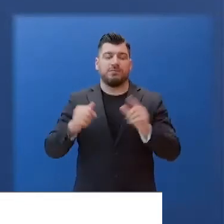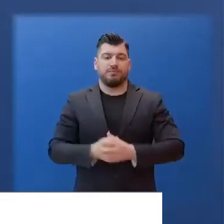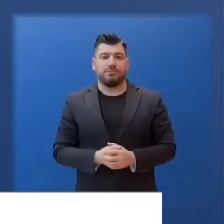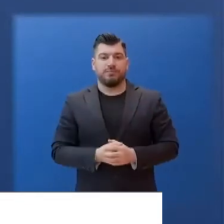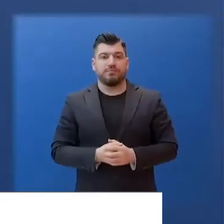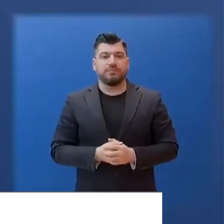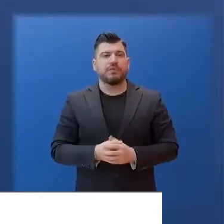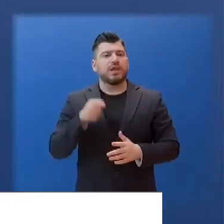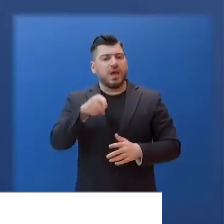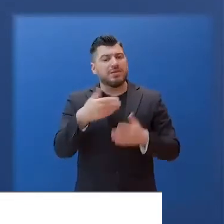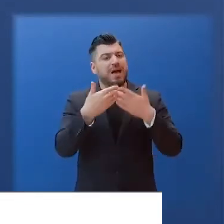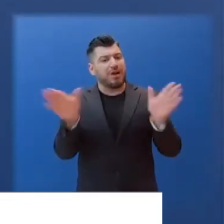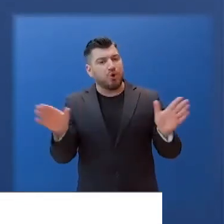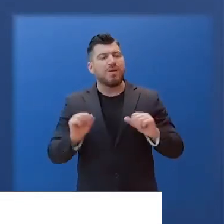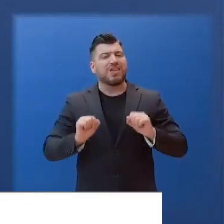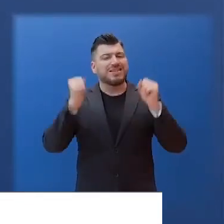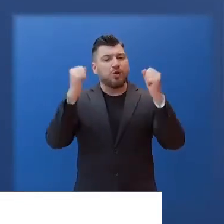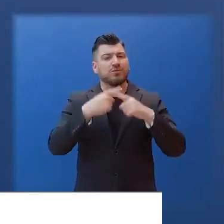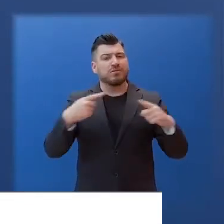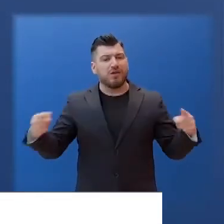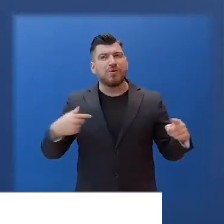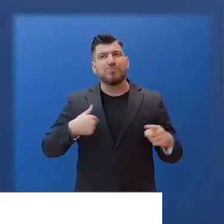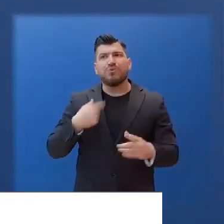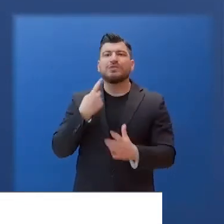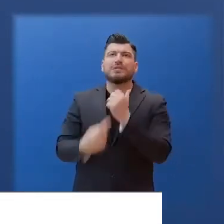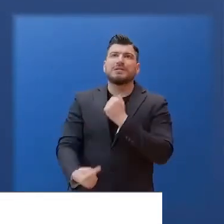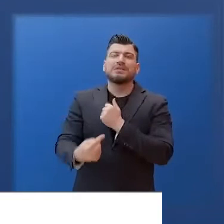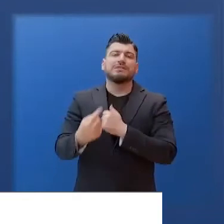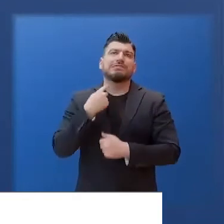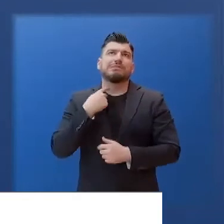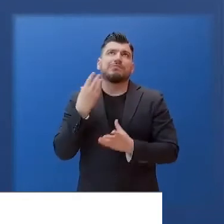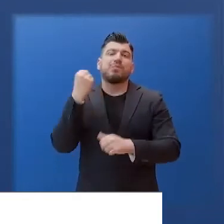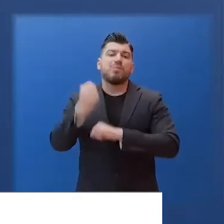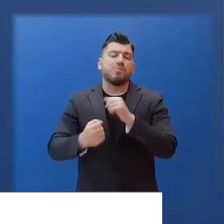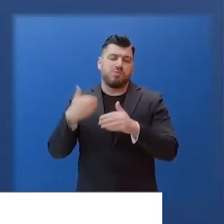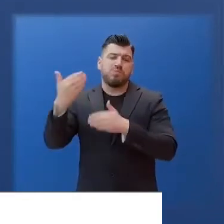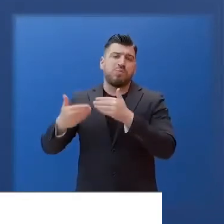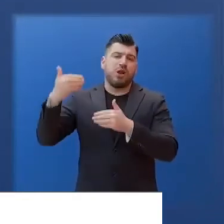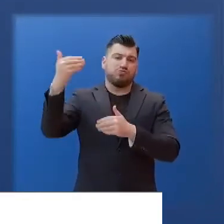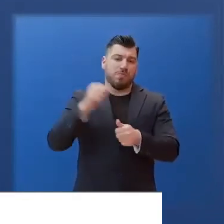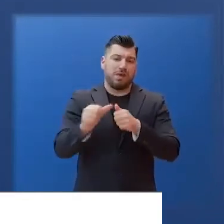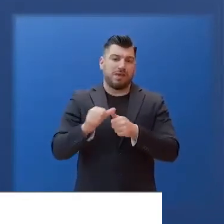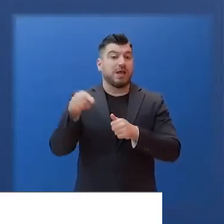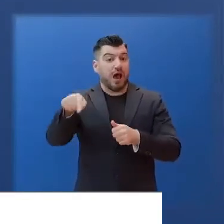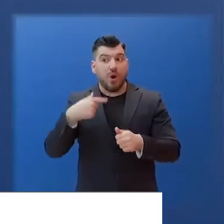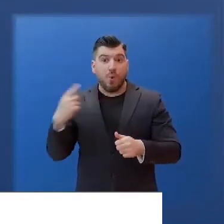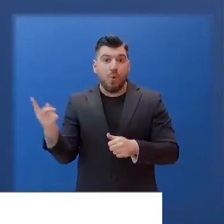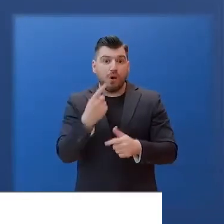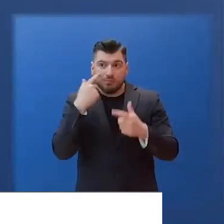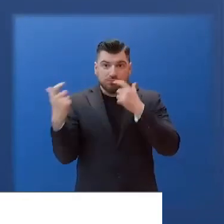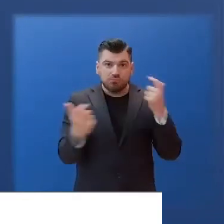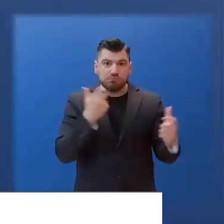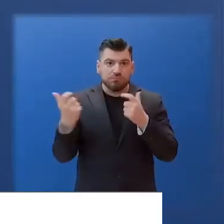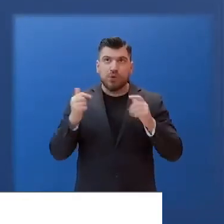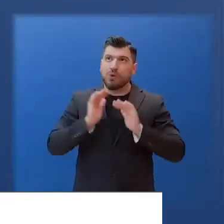Αναπτύσσουμε δραστηριότητες που μας έλειψαν, εγκαταλείπουμε περιορισμούς που μας κούρασαν, αλλά παραμένουμε σε εγρήγορση. Δεν